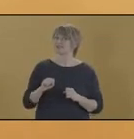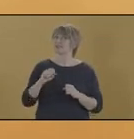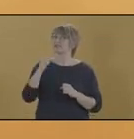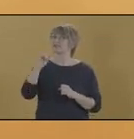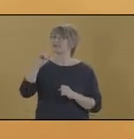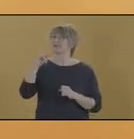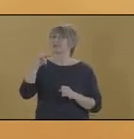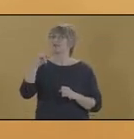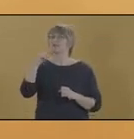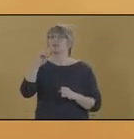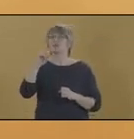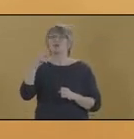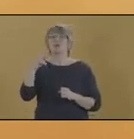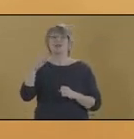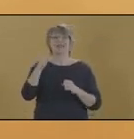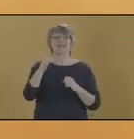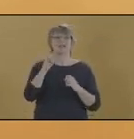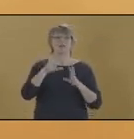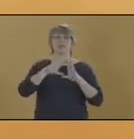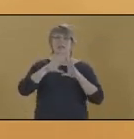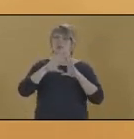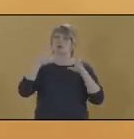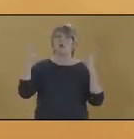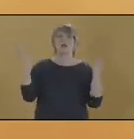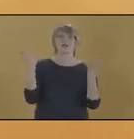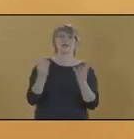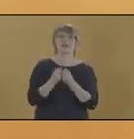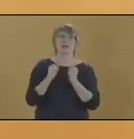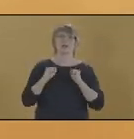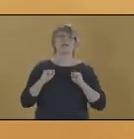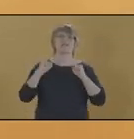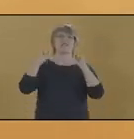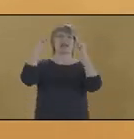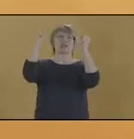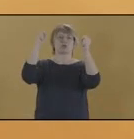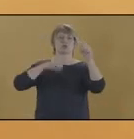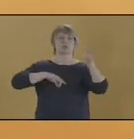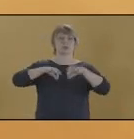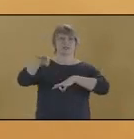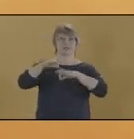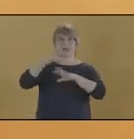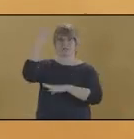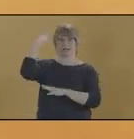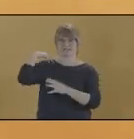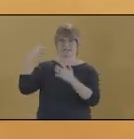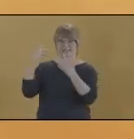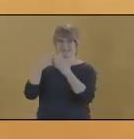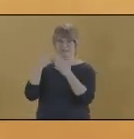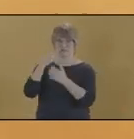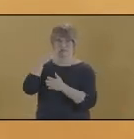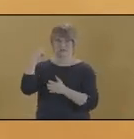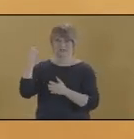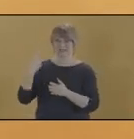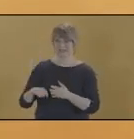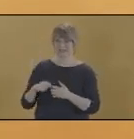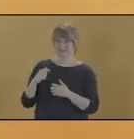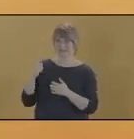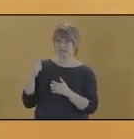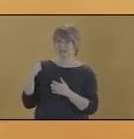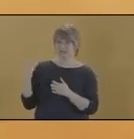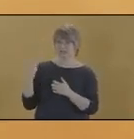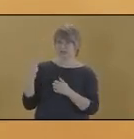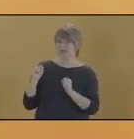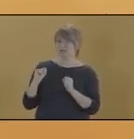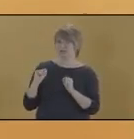Art kollektive Bewältigungsstrategie. Als es nämlich losging mit dem Krieg in der Ukraine, war es nicht nur so, dass diese Kriegsbilder